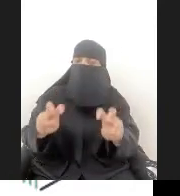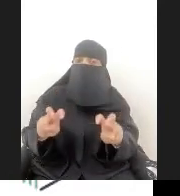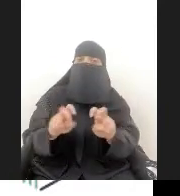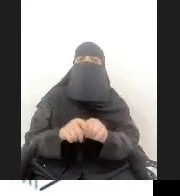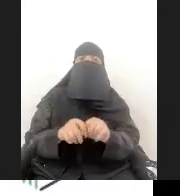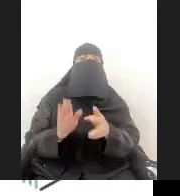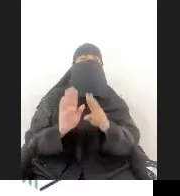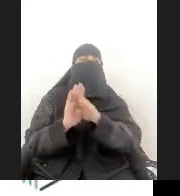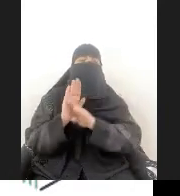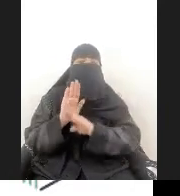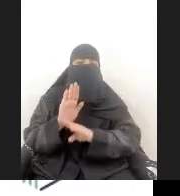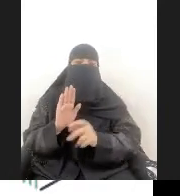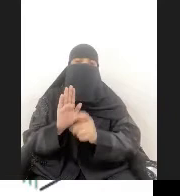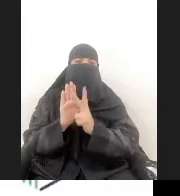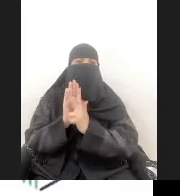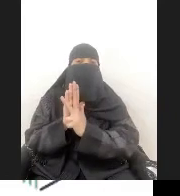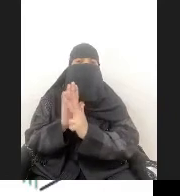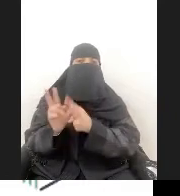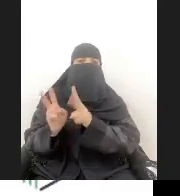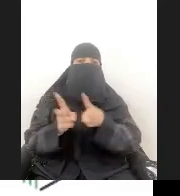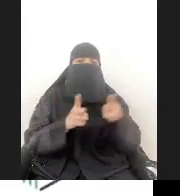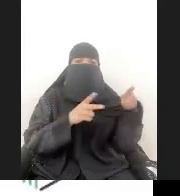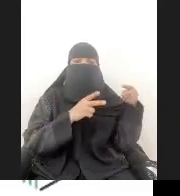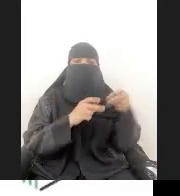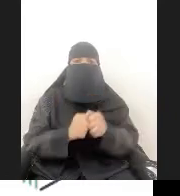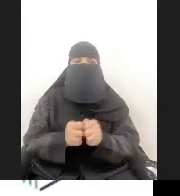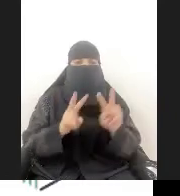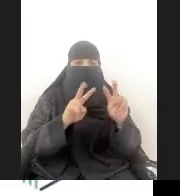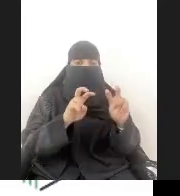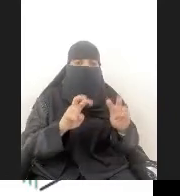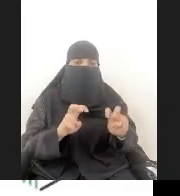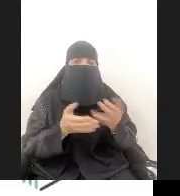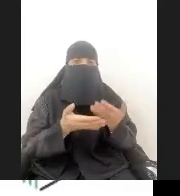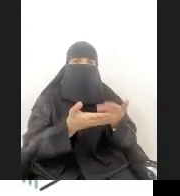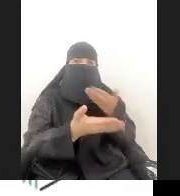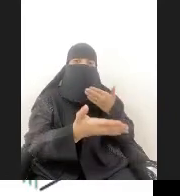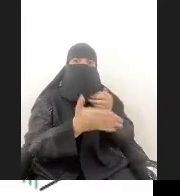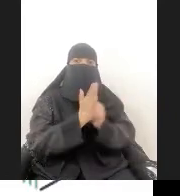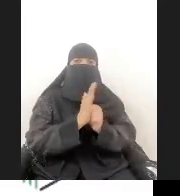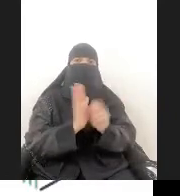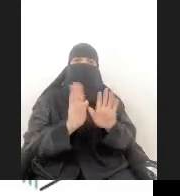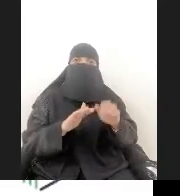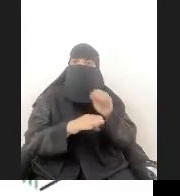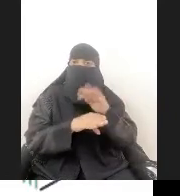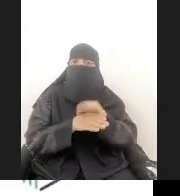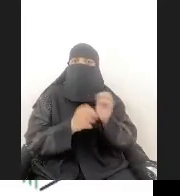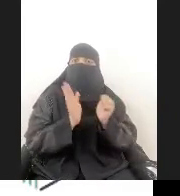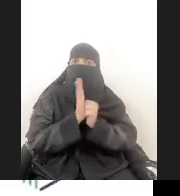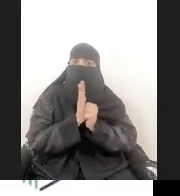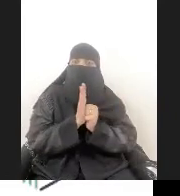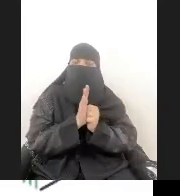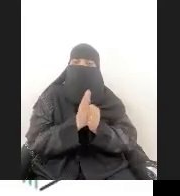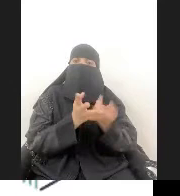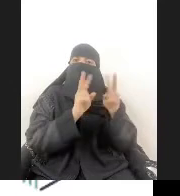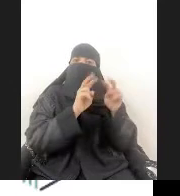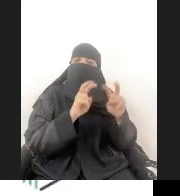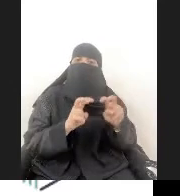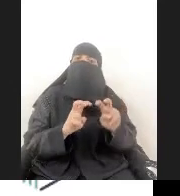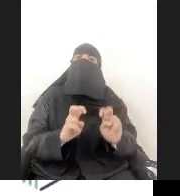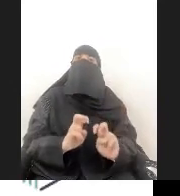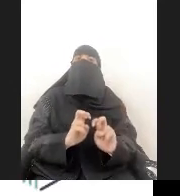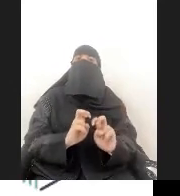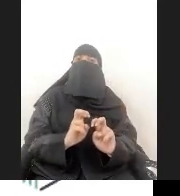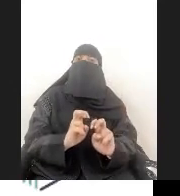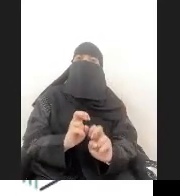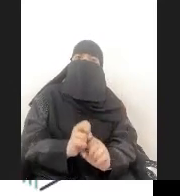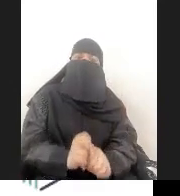عن أي أداة أخرى. ربما يكون هناك يعني فيديو تفاعلي أنا مصممه من قبل ويشاهدونه الطلاب.